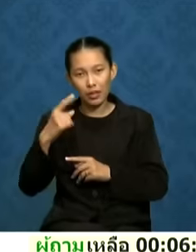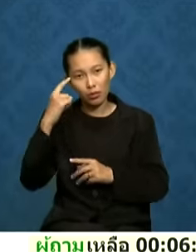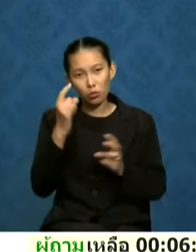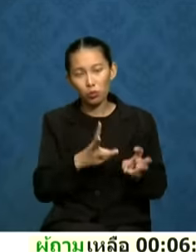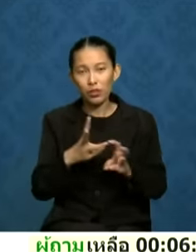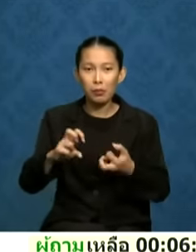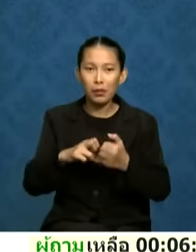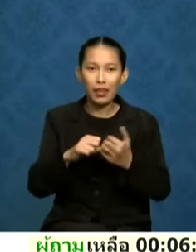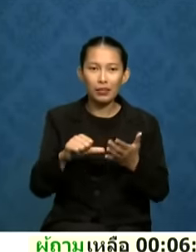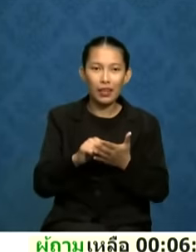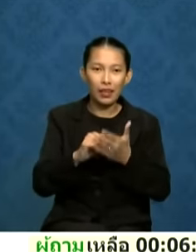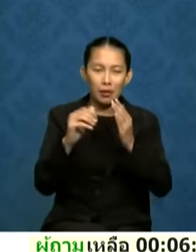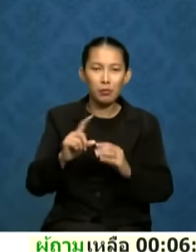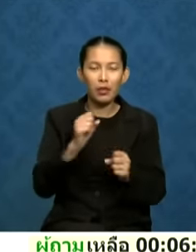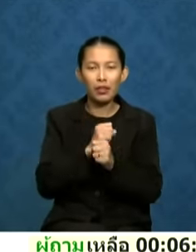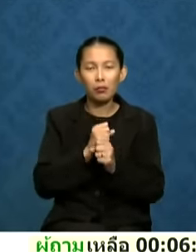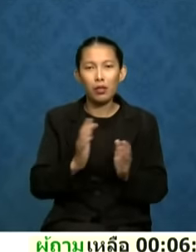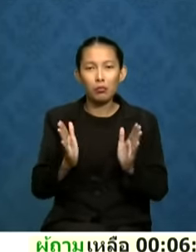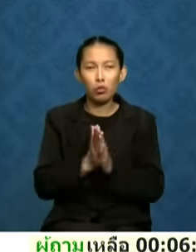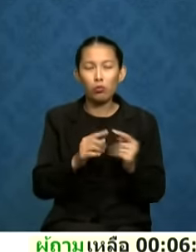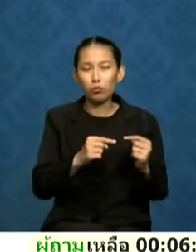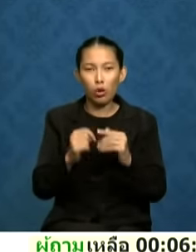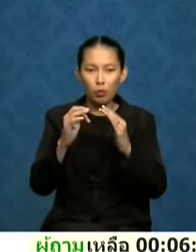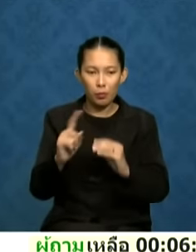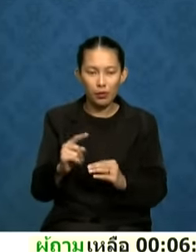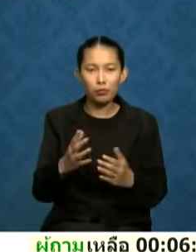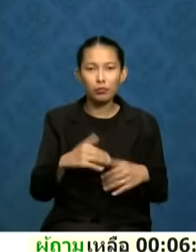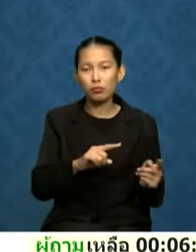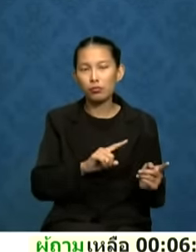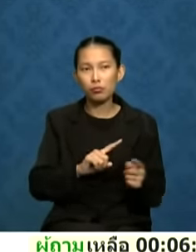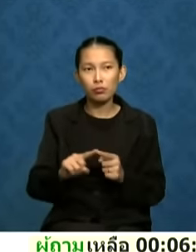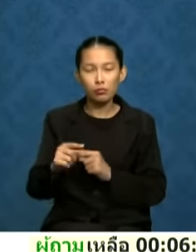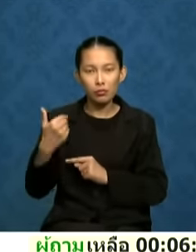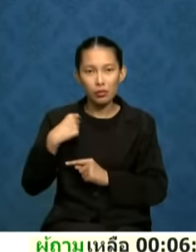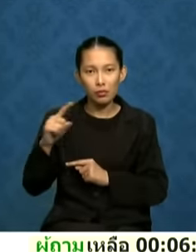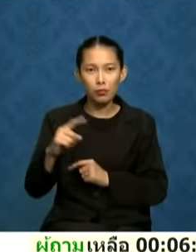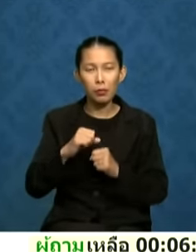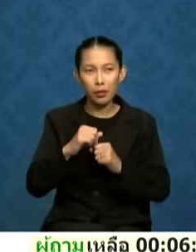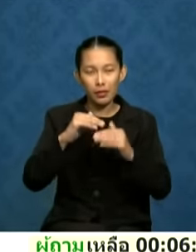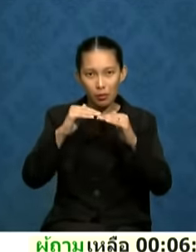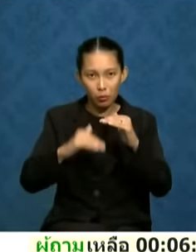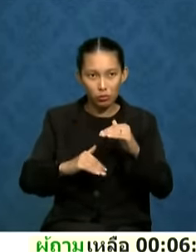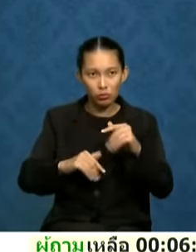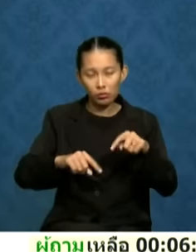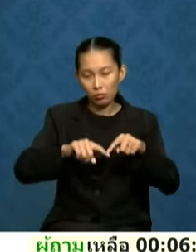ในการทำงานร่วมกันต่อไปนการทจะทำงานรวมกัต่อไปและหแหละเรื่องเราก็พยับจะลดลายลเรื่องเราก็พยายามลดบางเพื่